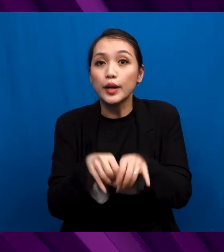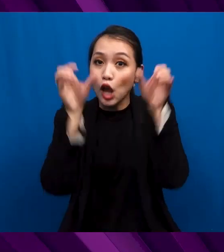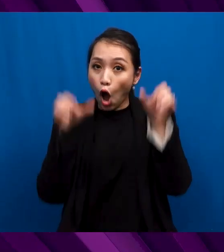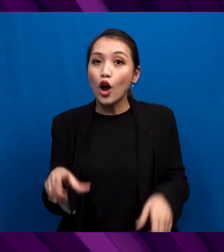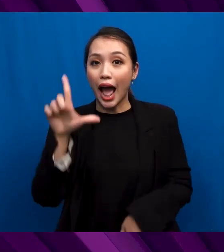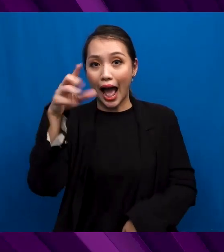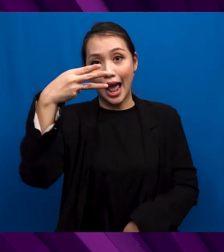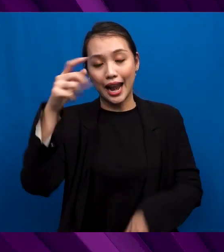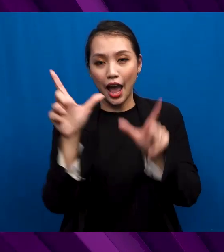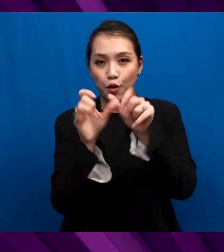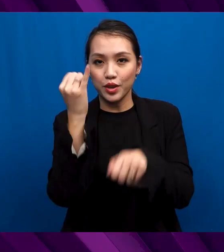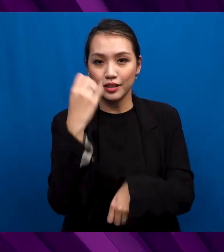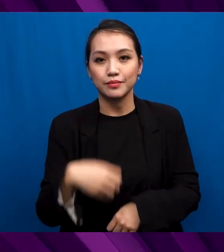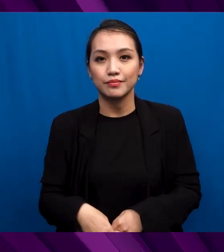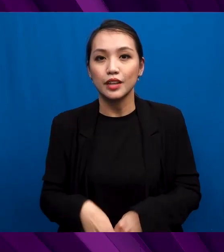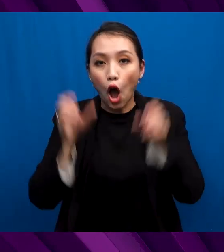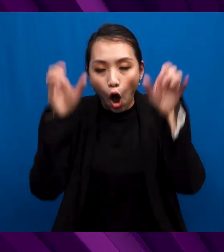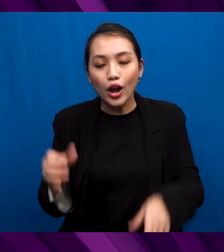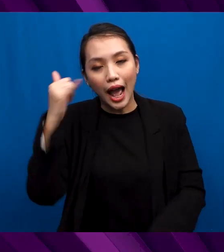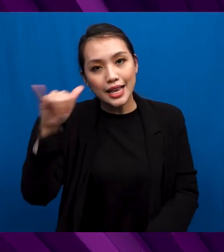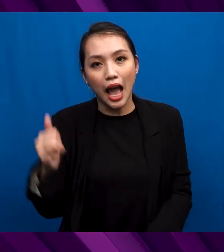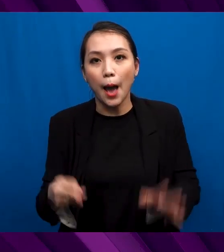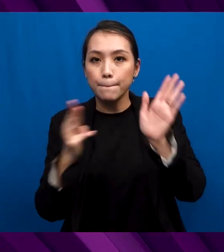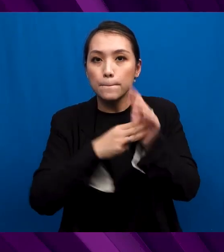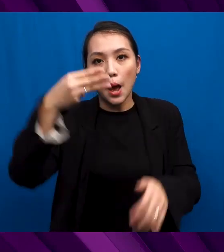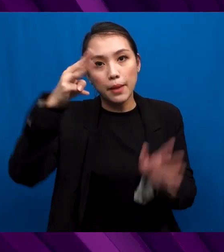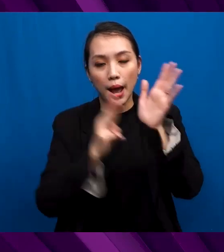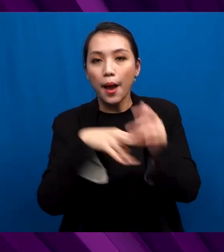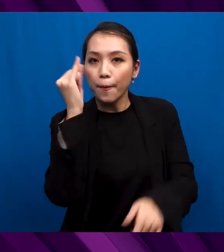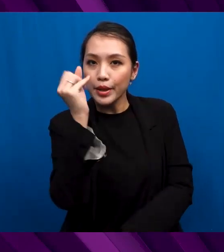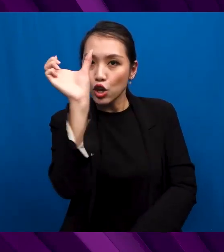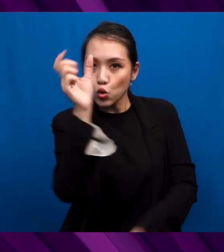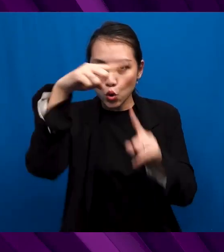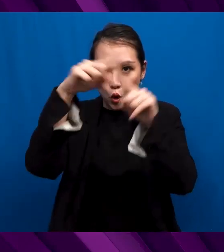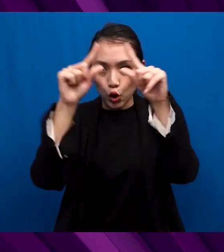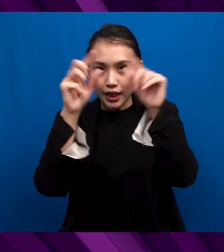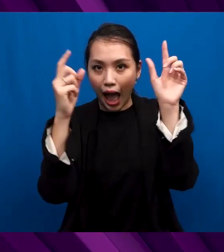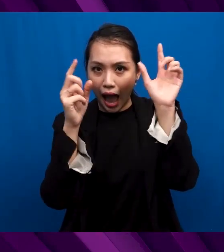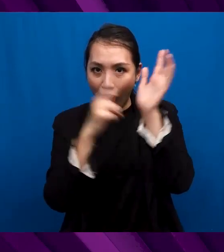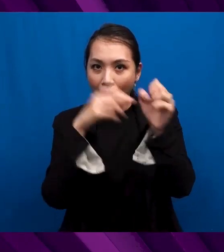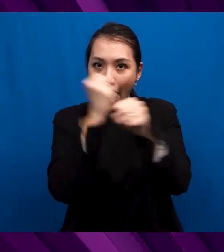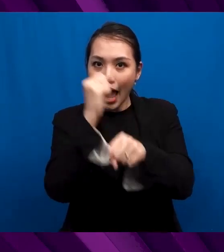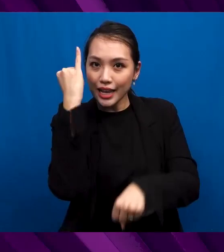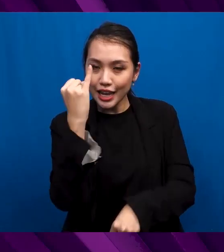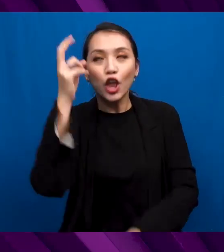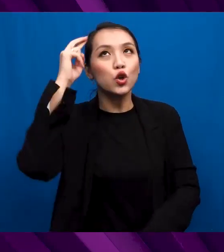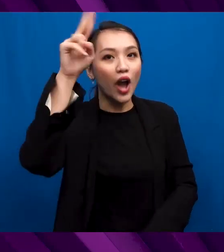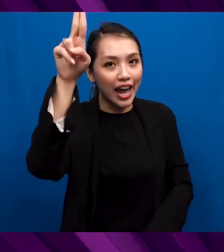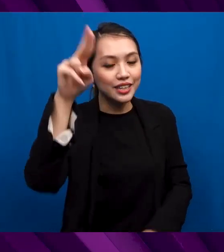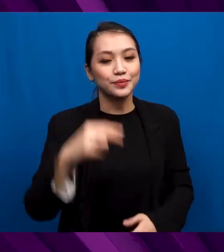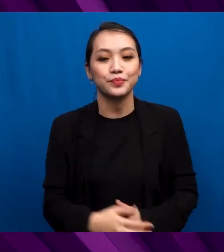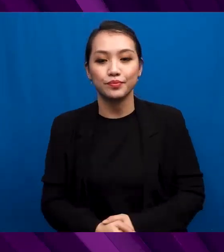suatu bangsa yang memiutangi Allah. Ya, tapi jangan begini, setiap kali kita ngasih sesuatu sama Tuhan selalu, ayo